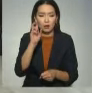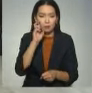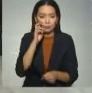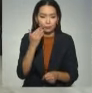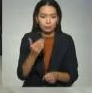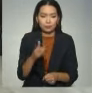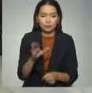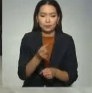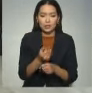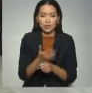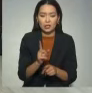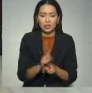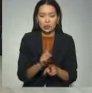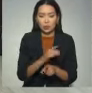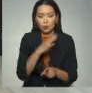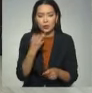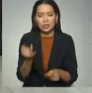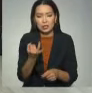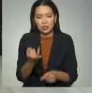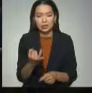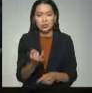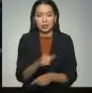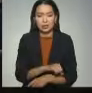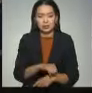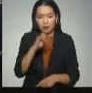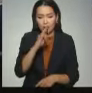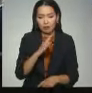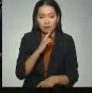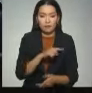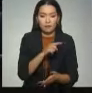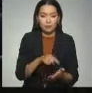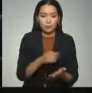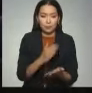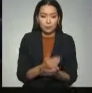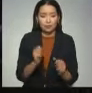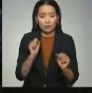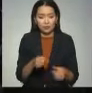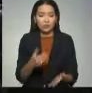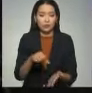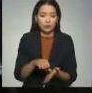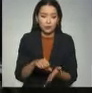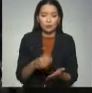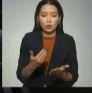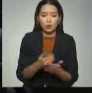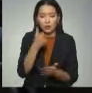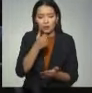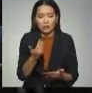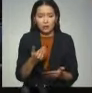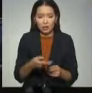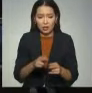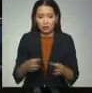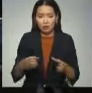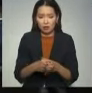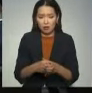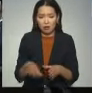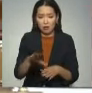прозвучало несколько интригующих риторических вопросов. Можно ли вступать в Новый год с правительством в этом составе? Осилит